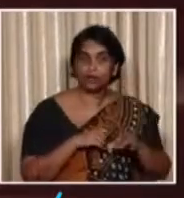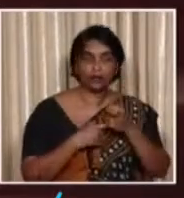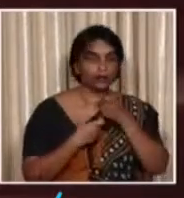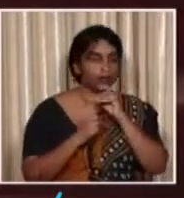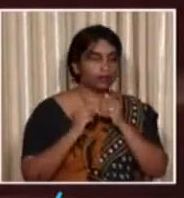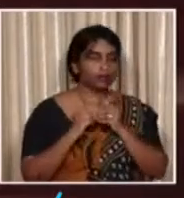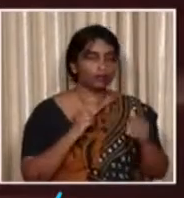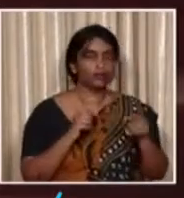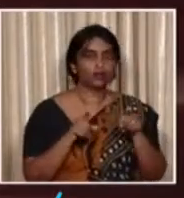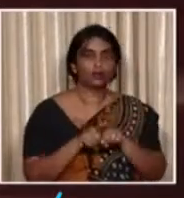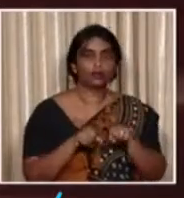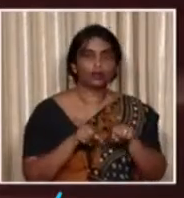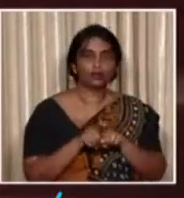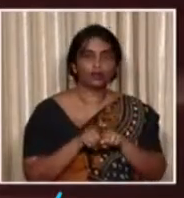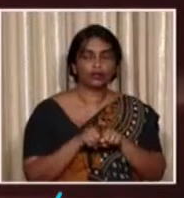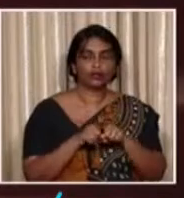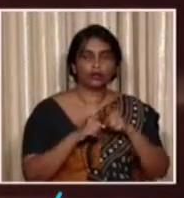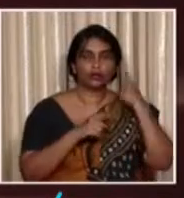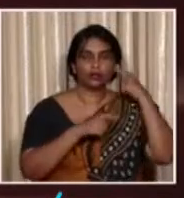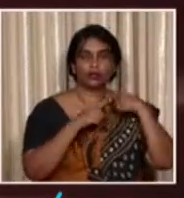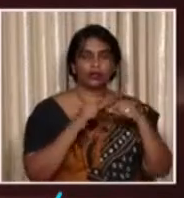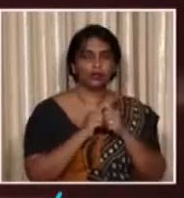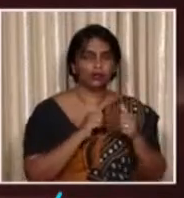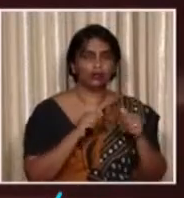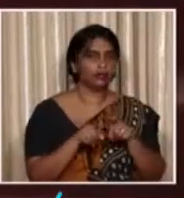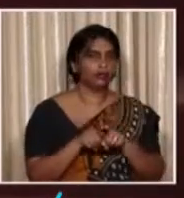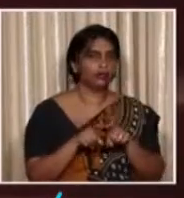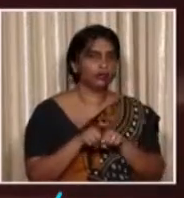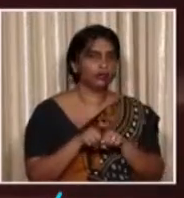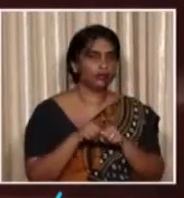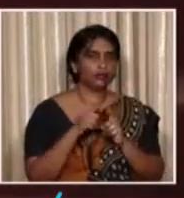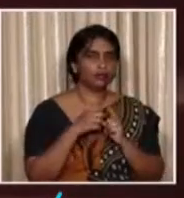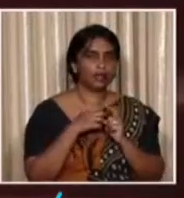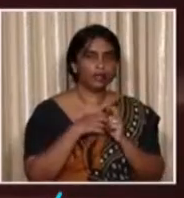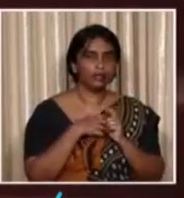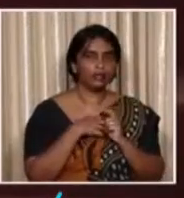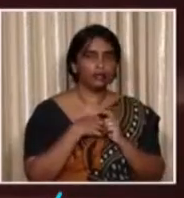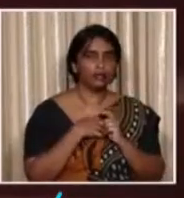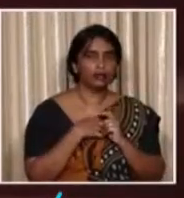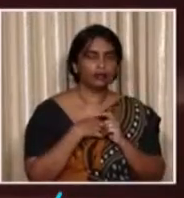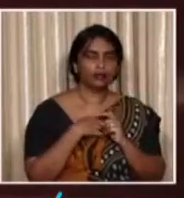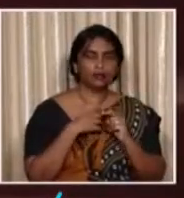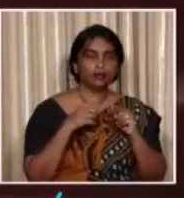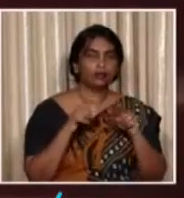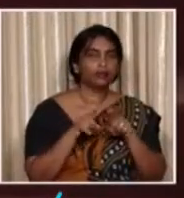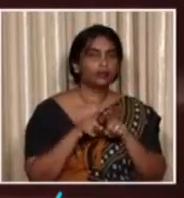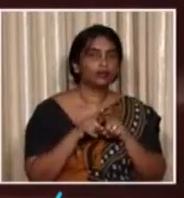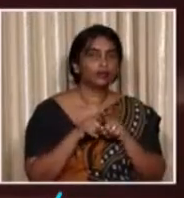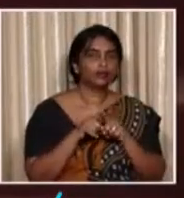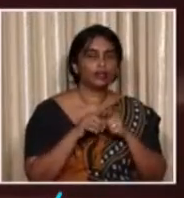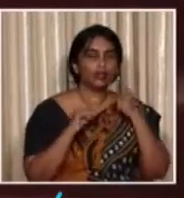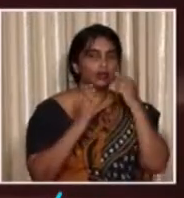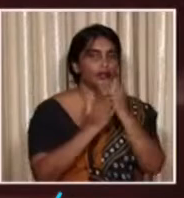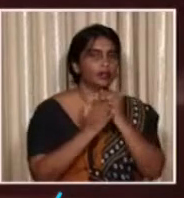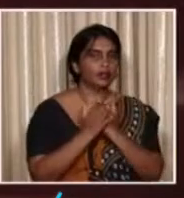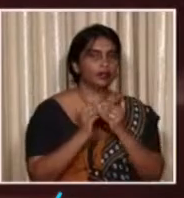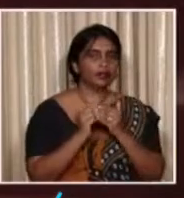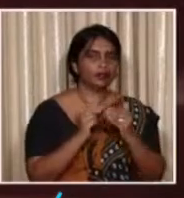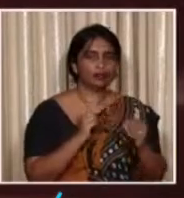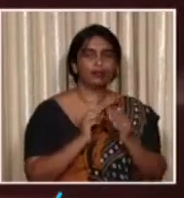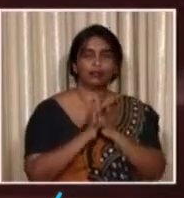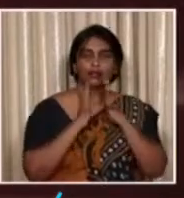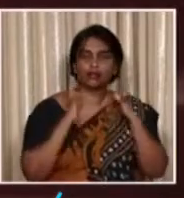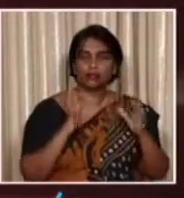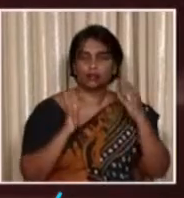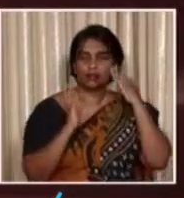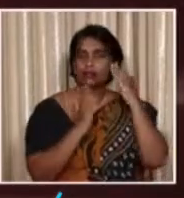කටයුත්තක් විශේෂයෙන්ම විදේශීය රටක අධිකරණයක තියෙනකොට අපි මේ පාර්ලිමේන්තුවේ කරනු ලබන ප්‍රකාශන බොහෝ සෙයින්